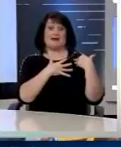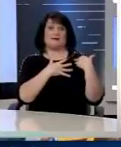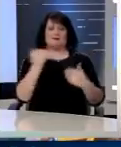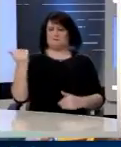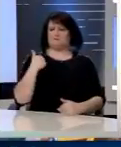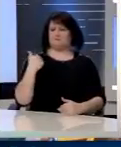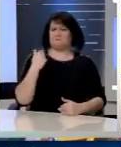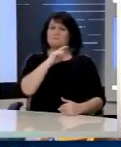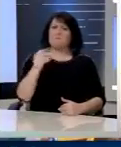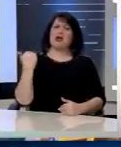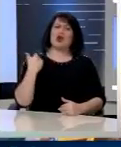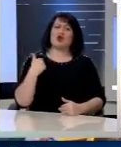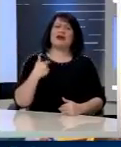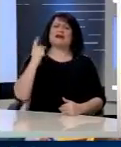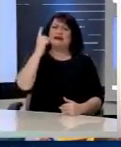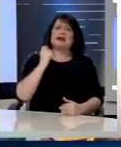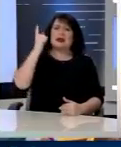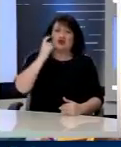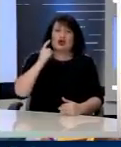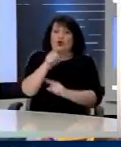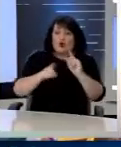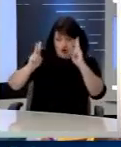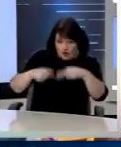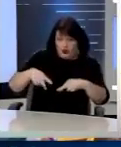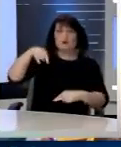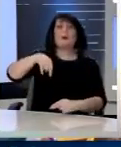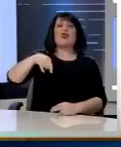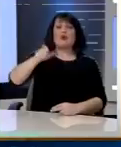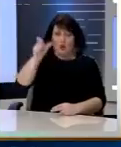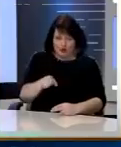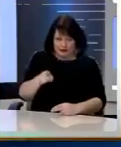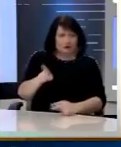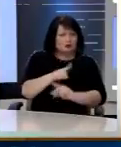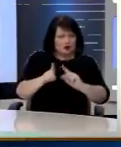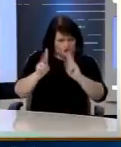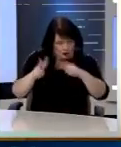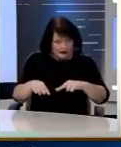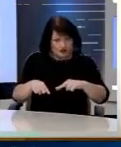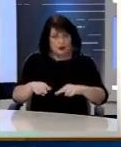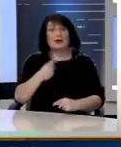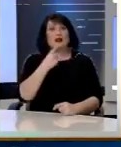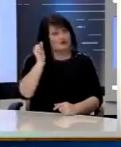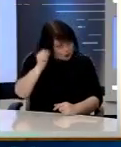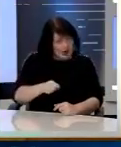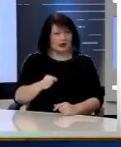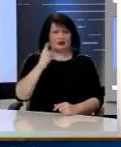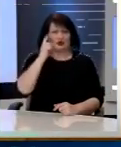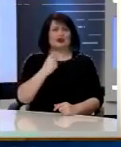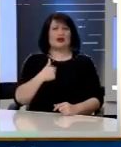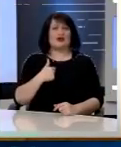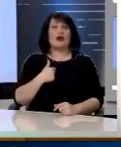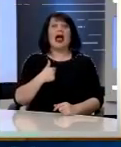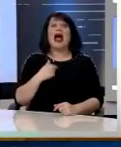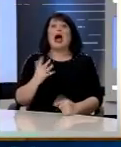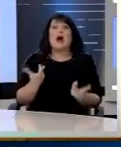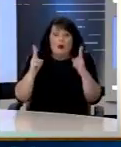μέσα αν ξέρω τον Παπαδόπουλο ή αν γνωρίζω τον Παπαδόπουλο, θα σας πω ναι, τον ξέρω. Ξέρετε όμως από